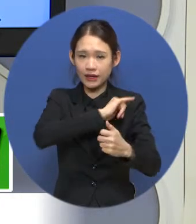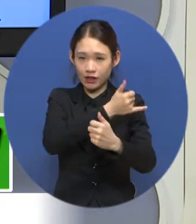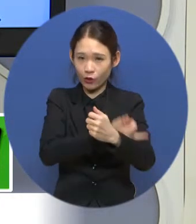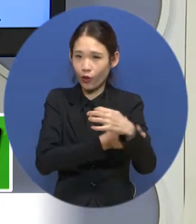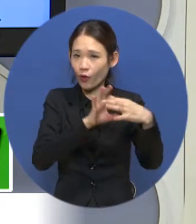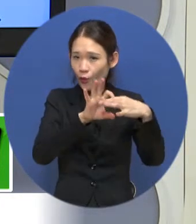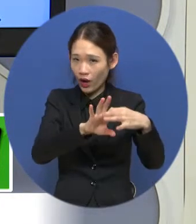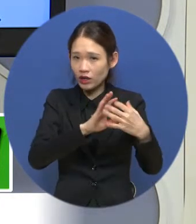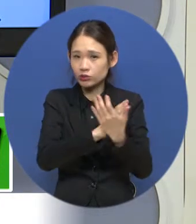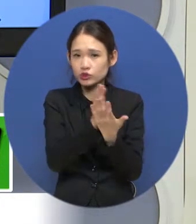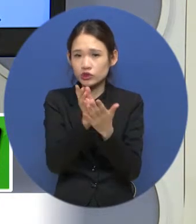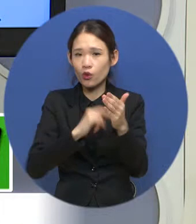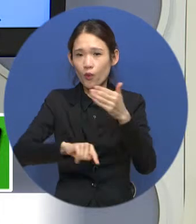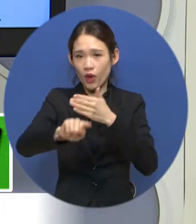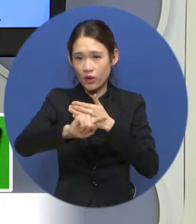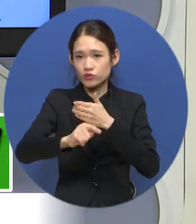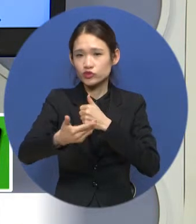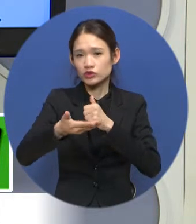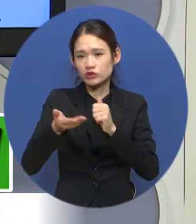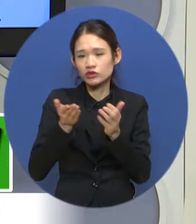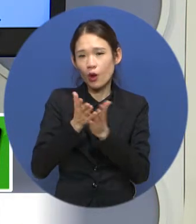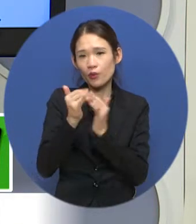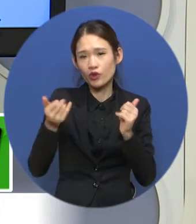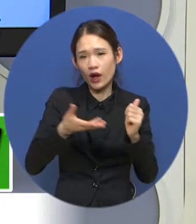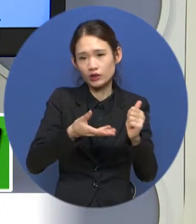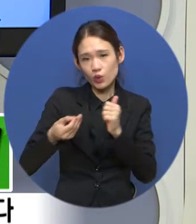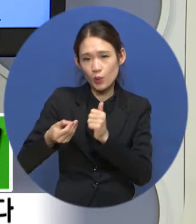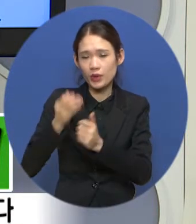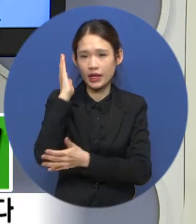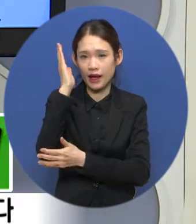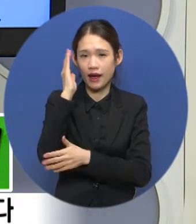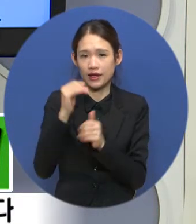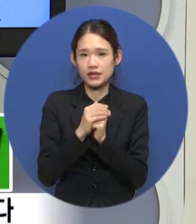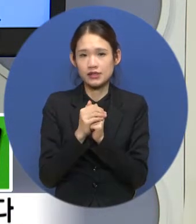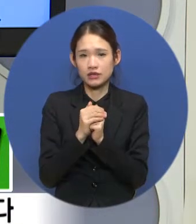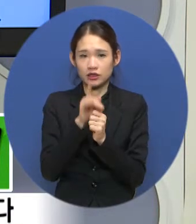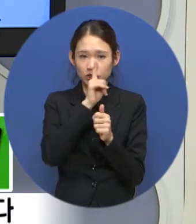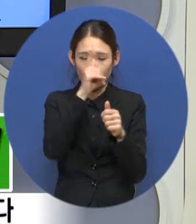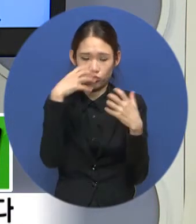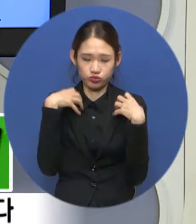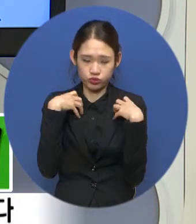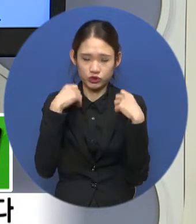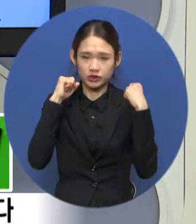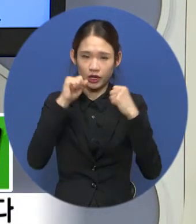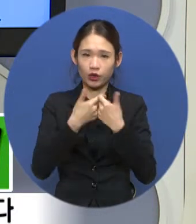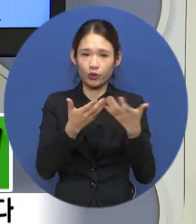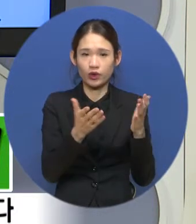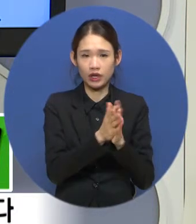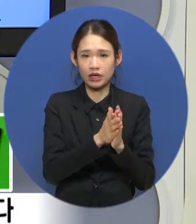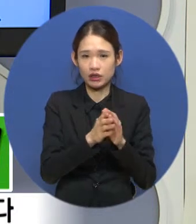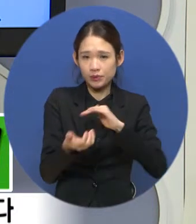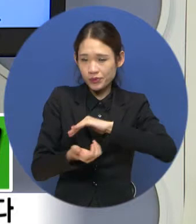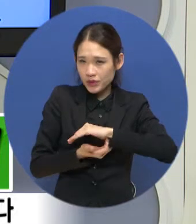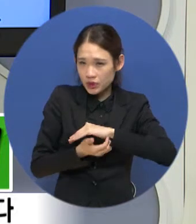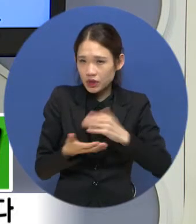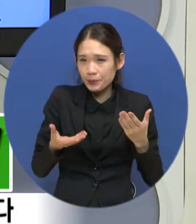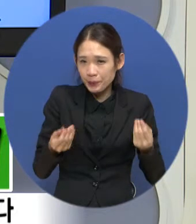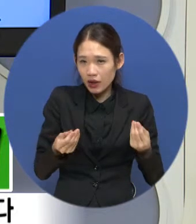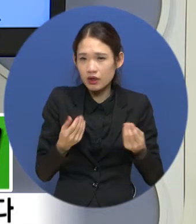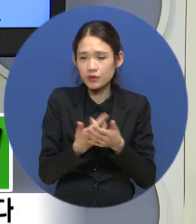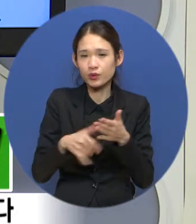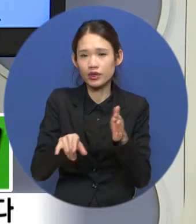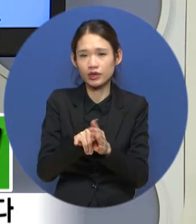활동한 외부 전문가 초빙 강의 를 비롯해 정부와 체육회 차원을 비리 근절 대책 발표와 토론 등의 형태로